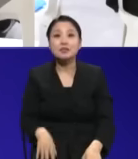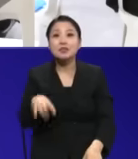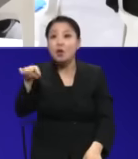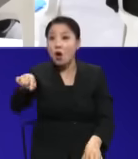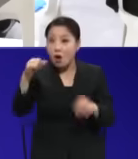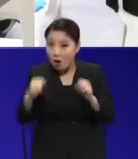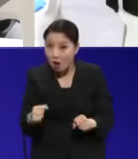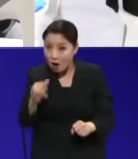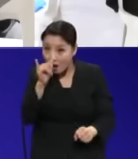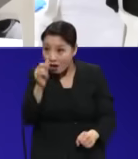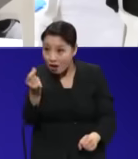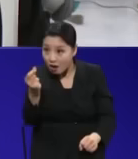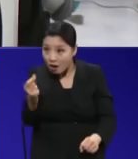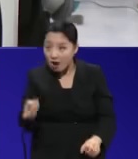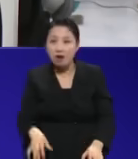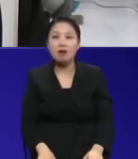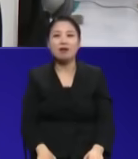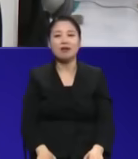거기 있습니까?